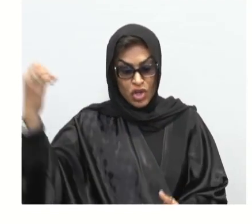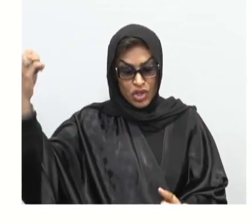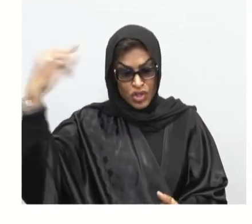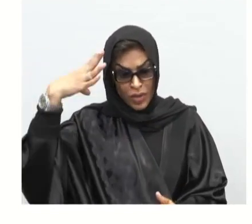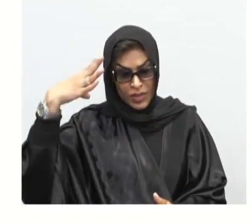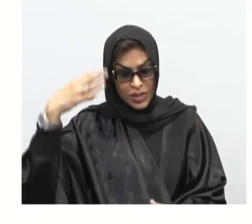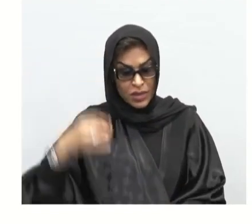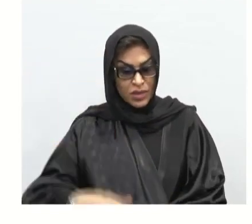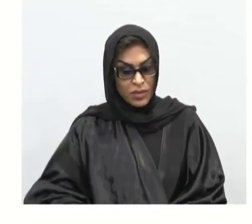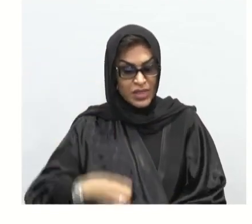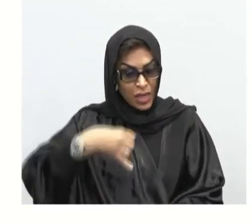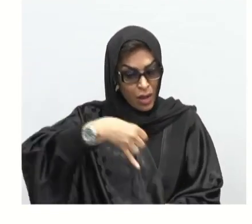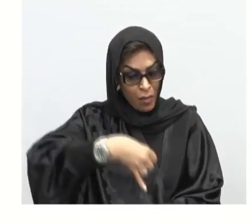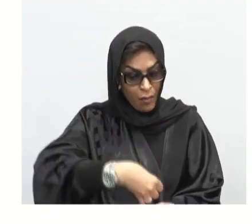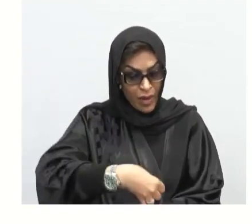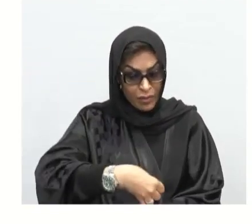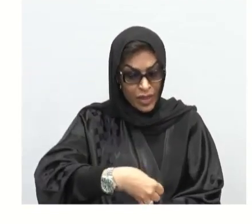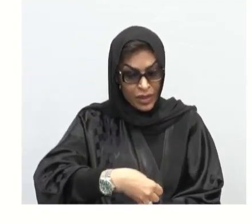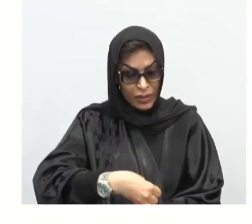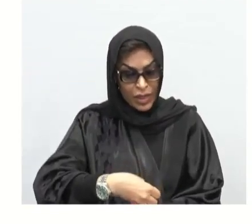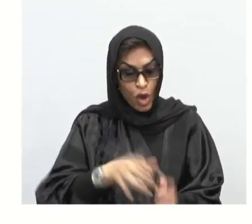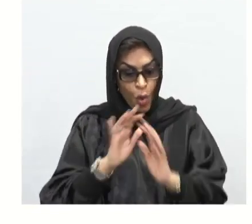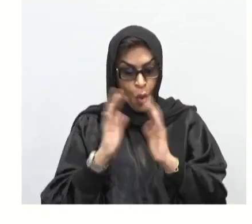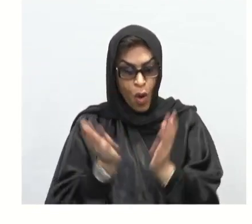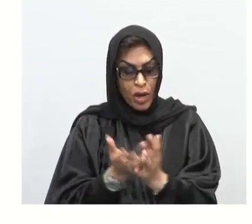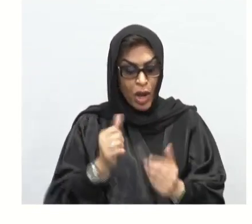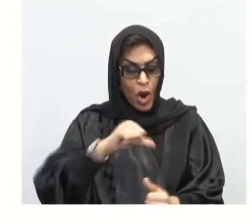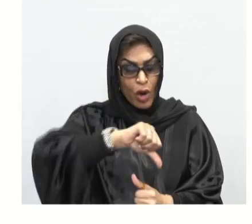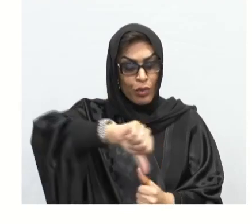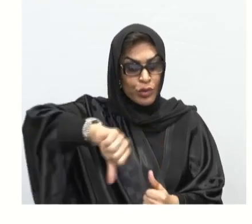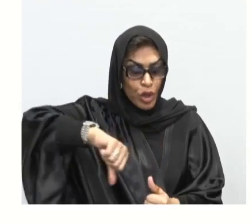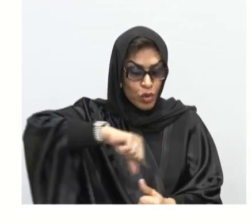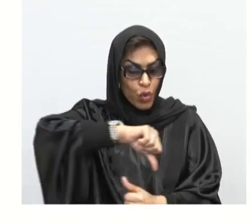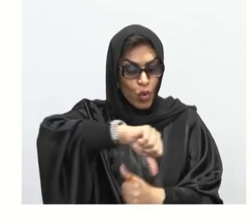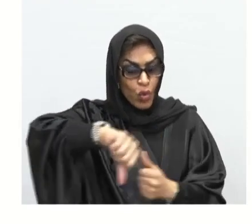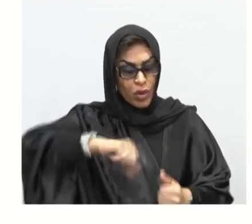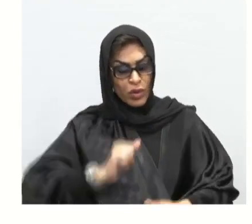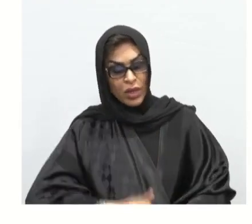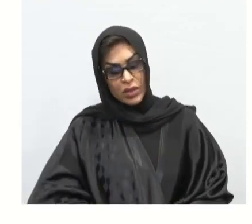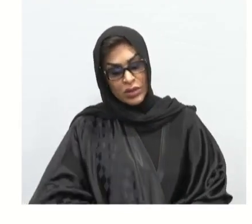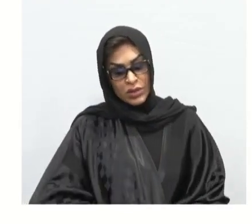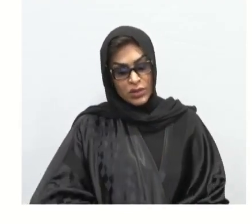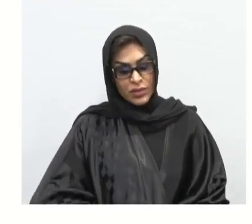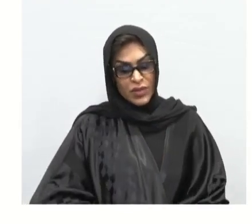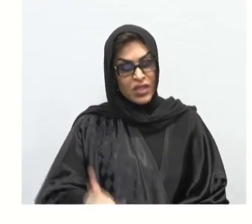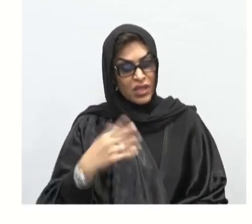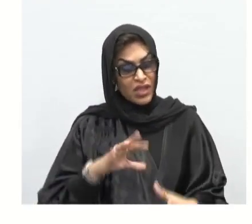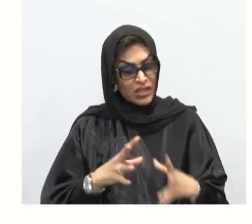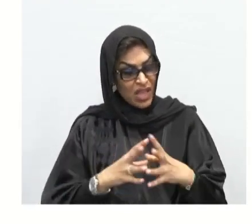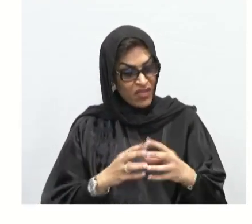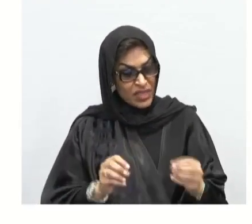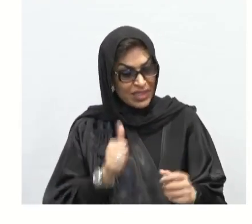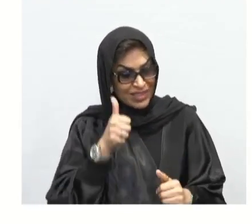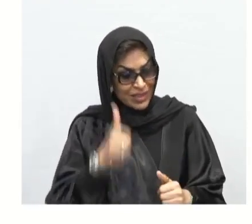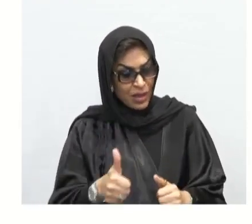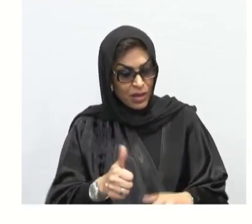تشاهدون امامكم الشمس هي عباره عن المركز بينما الكواكب تدور حولها وهو التفسير الادق